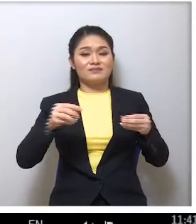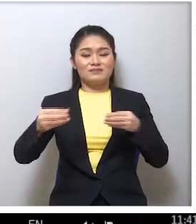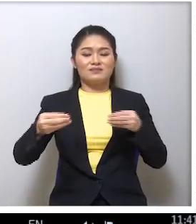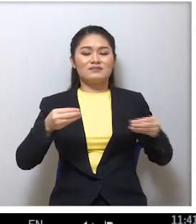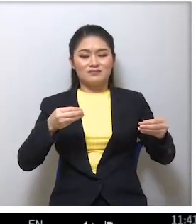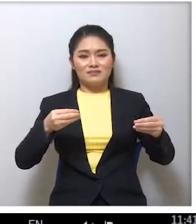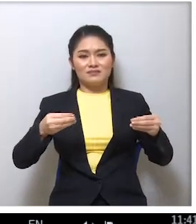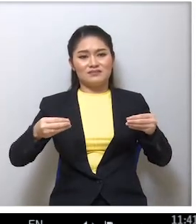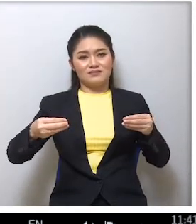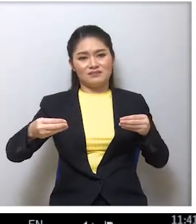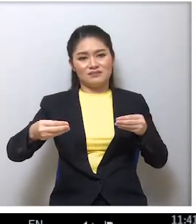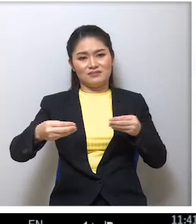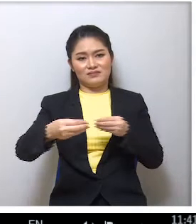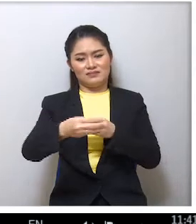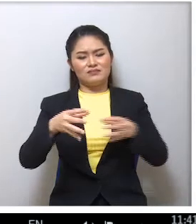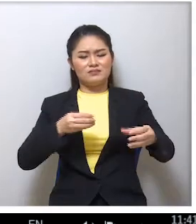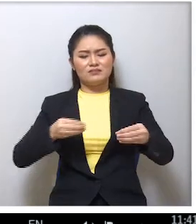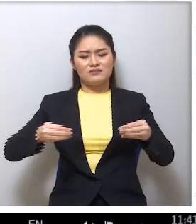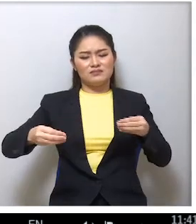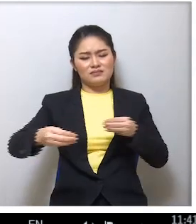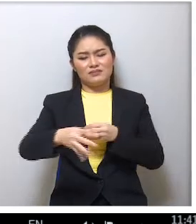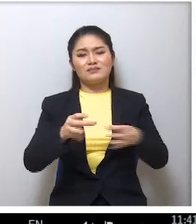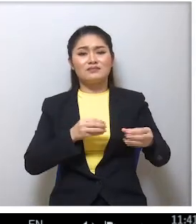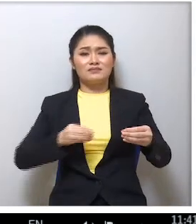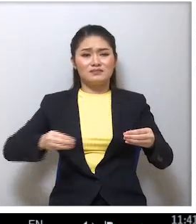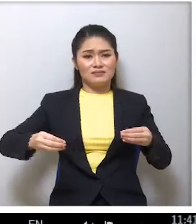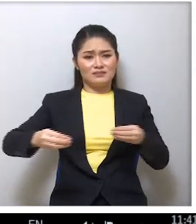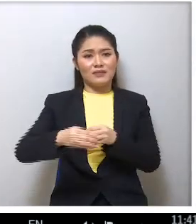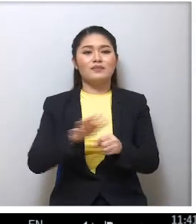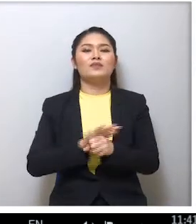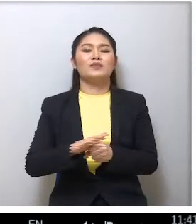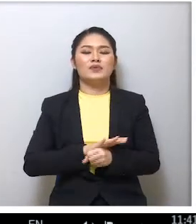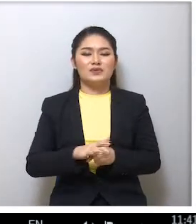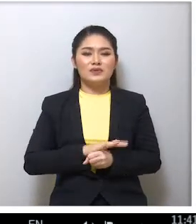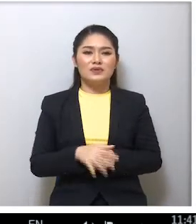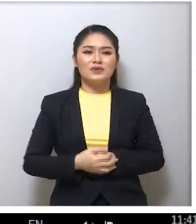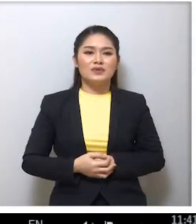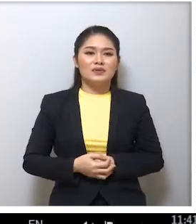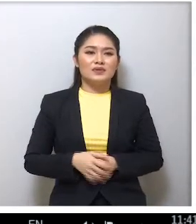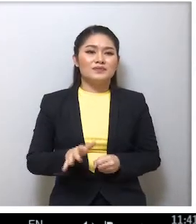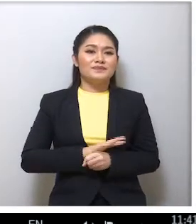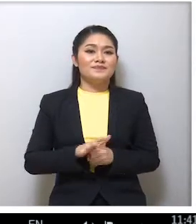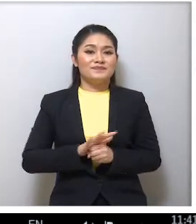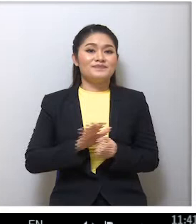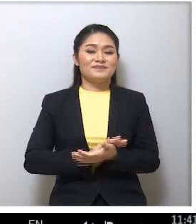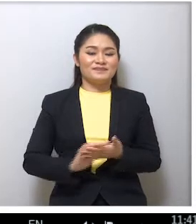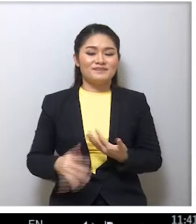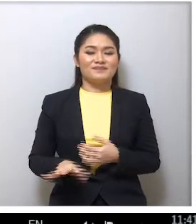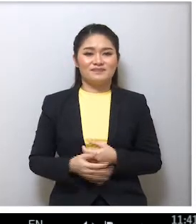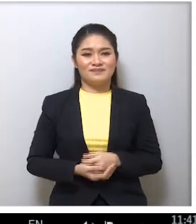จับหมุนไปเรื่อยๆจนเข้าพอดีแล้วพอดีแล้วเรียบร้อยนะครับ